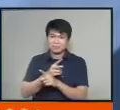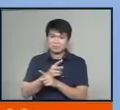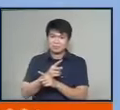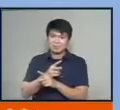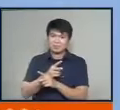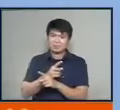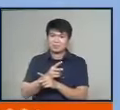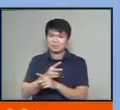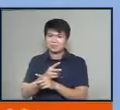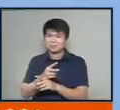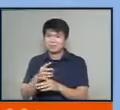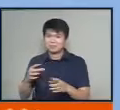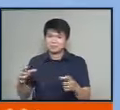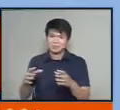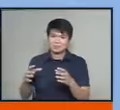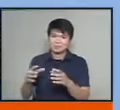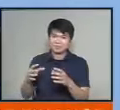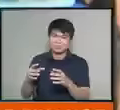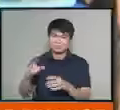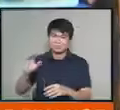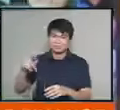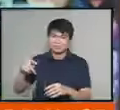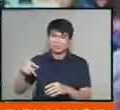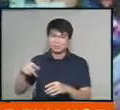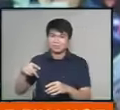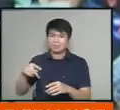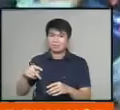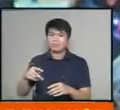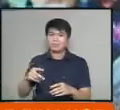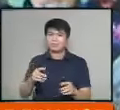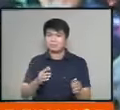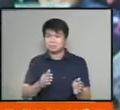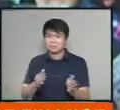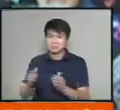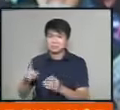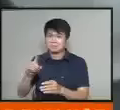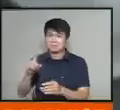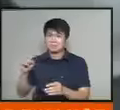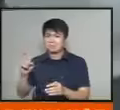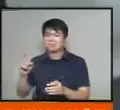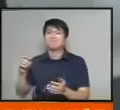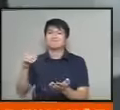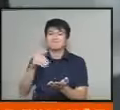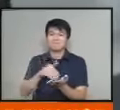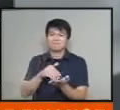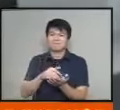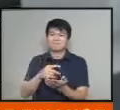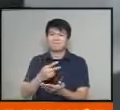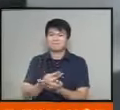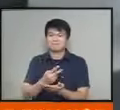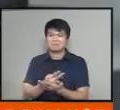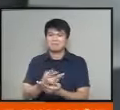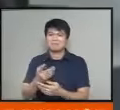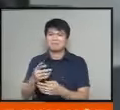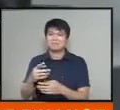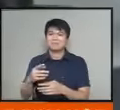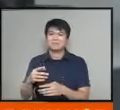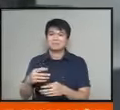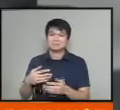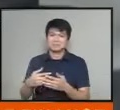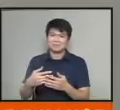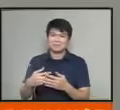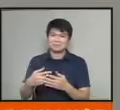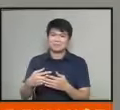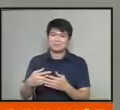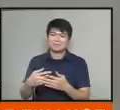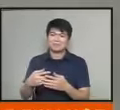sa mga usapan sa cellphones at saka ano, na pinag-prepare kami ng 100,000 na halaga. Isang malapit daw kay Looney ang nagtimbre sa mga